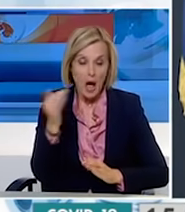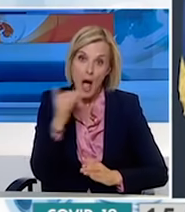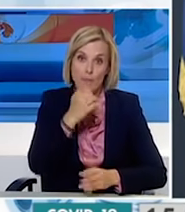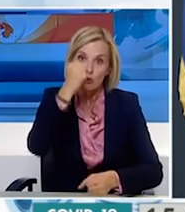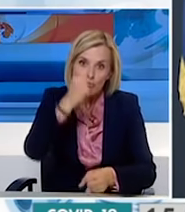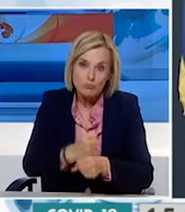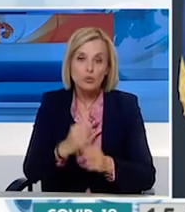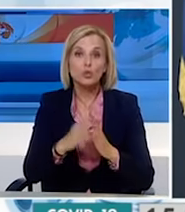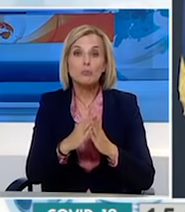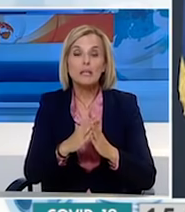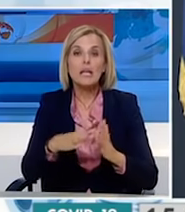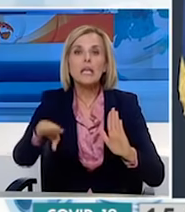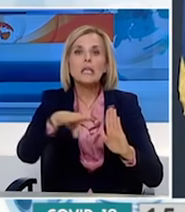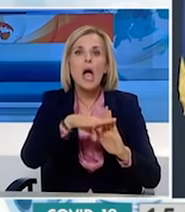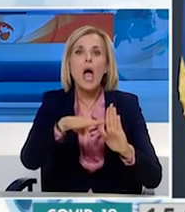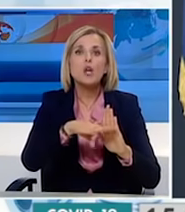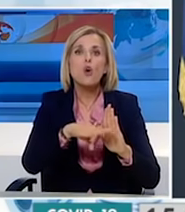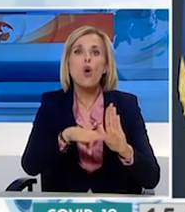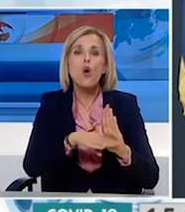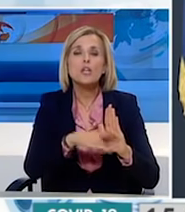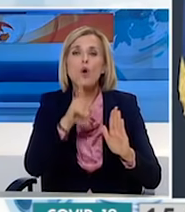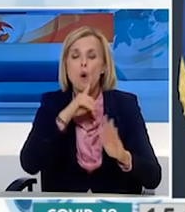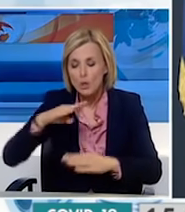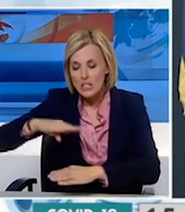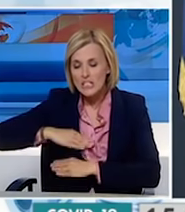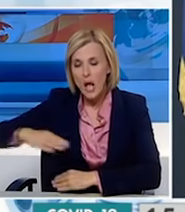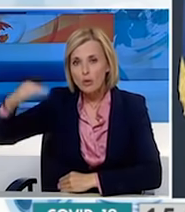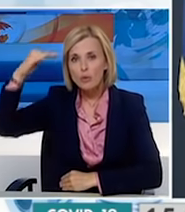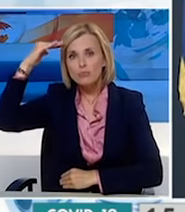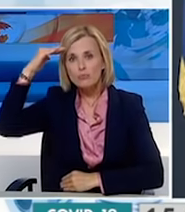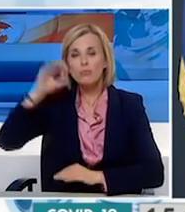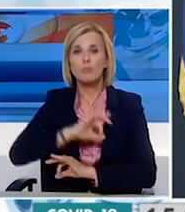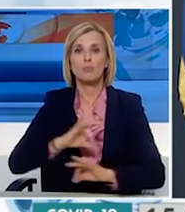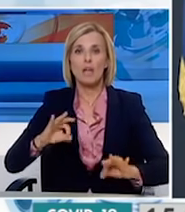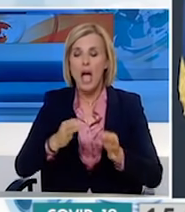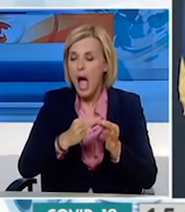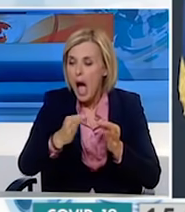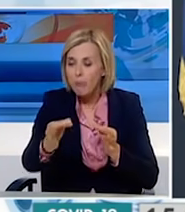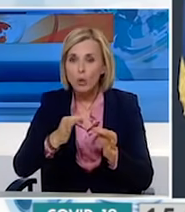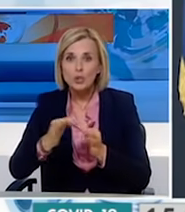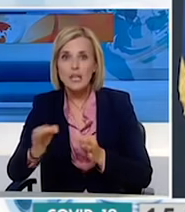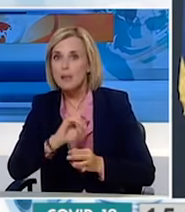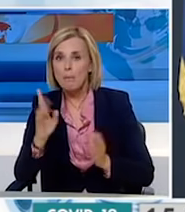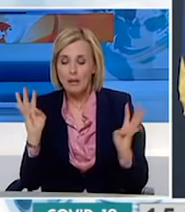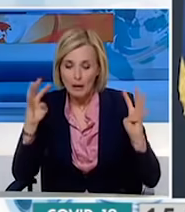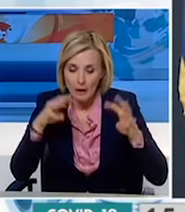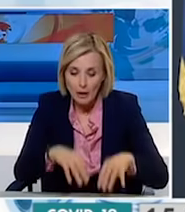θα τηρήσω τους ίδιους κανόνες που τηρούμε μέχρι σήμερα. Θα κρατήσω τις αποστάσεις μου και θα αποφύγω τον συνωστισμό.